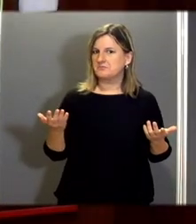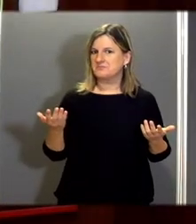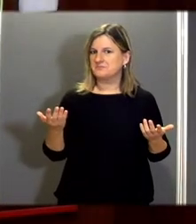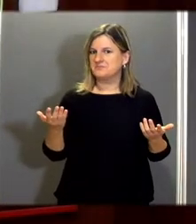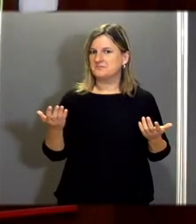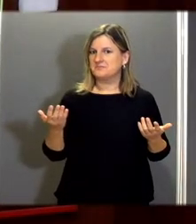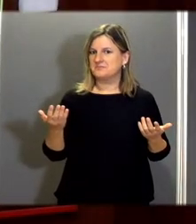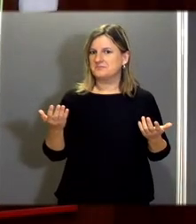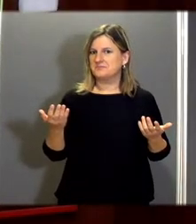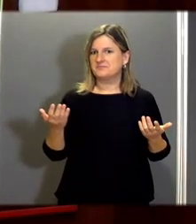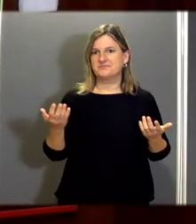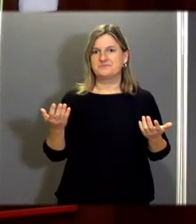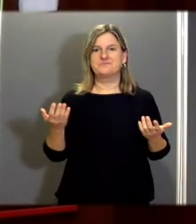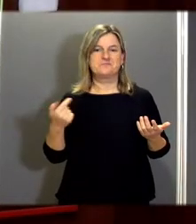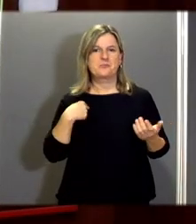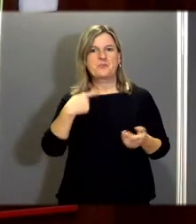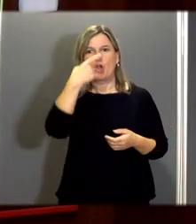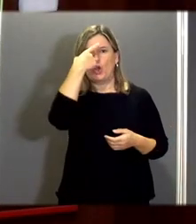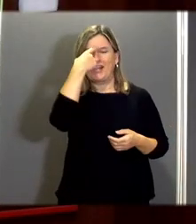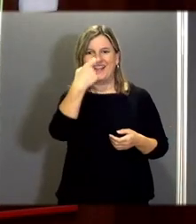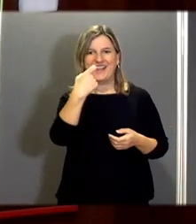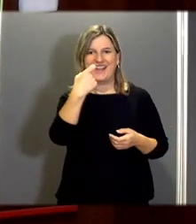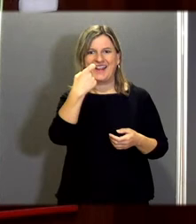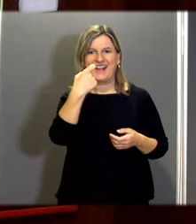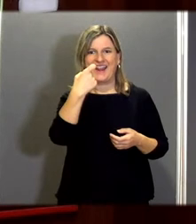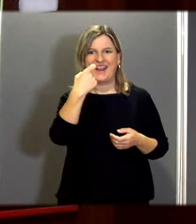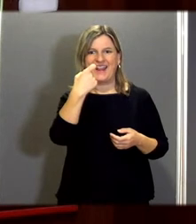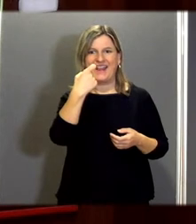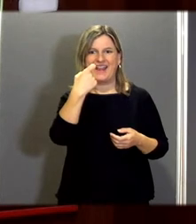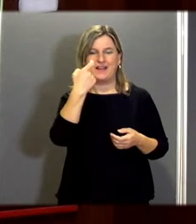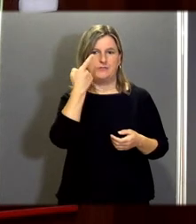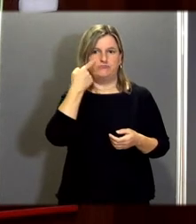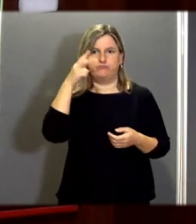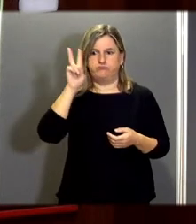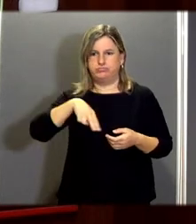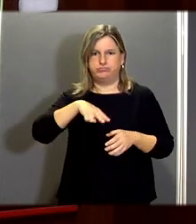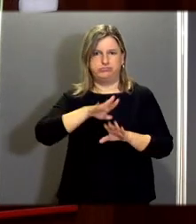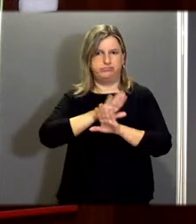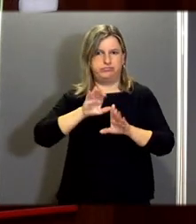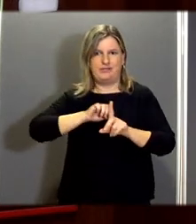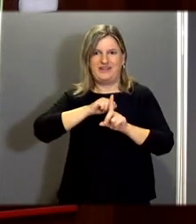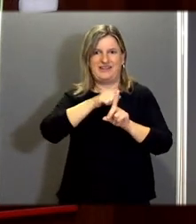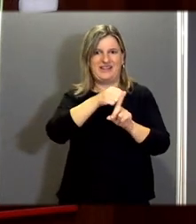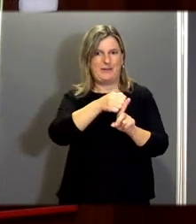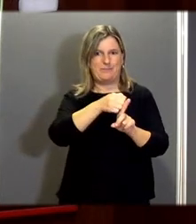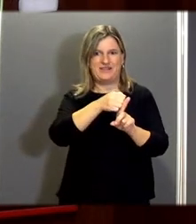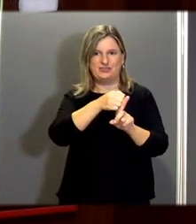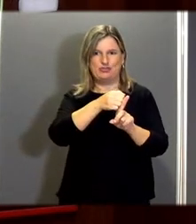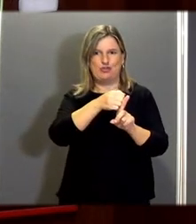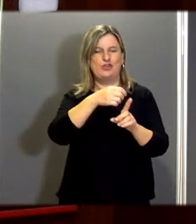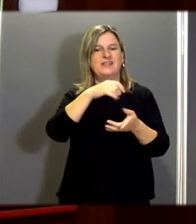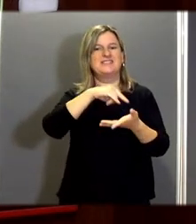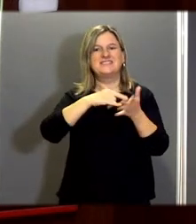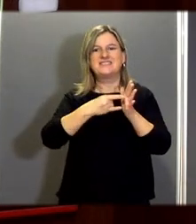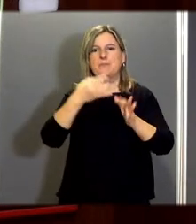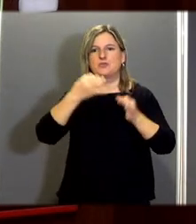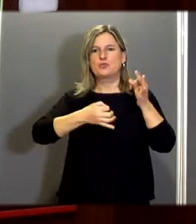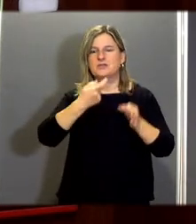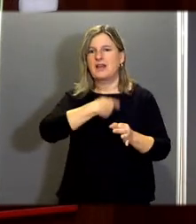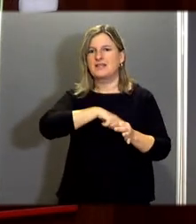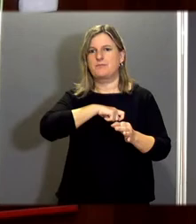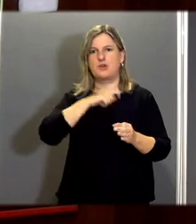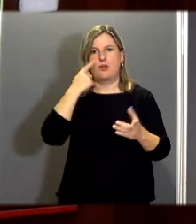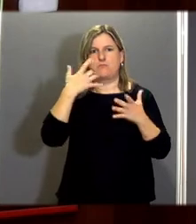de... Vull dir, que crec que és l'enèsima confirmació de que la repressió, de que el sistema judicial espanyol té una